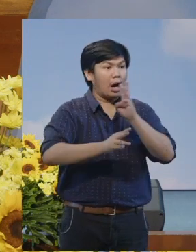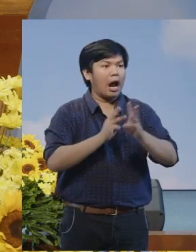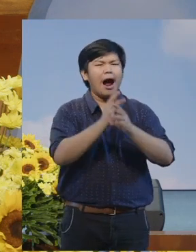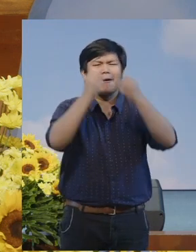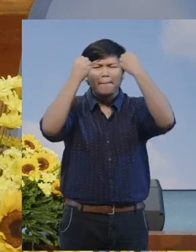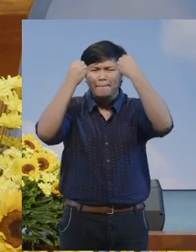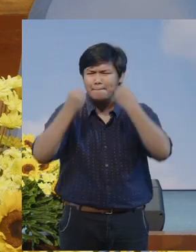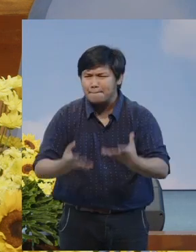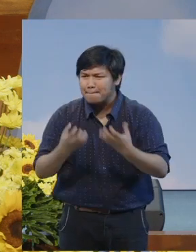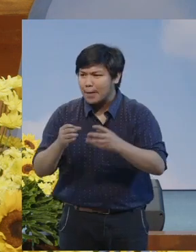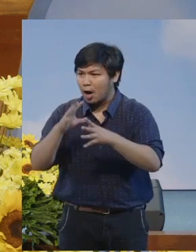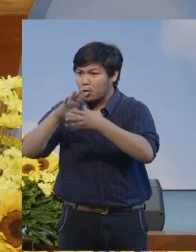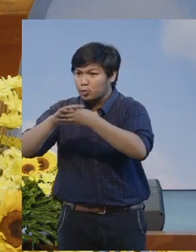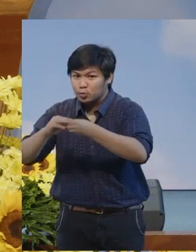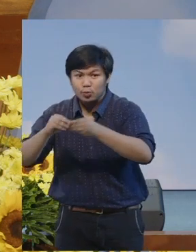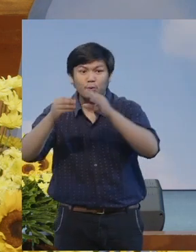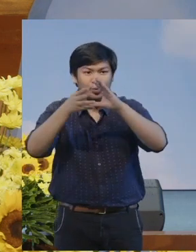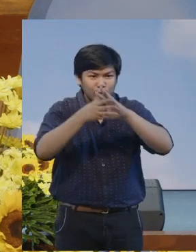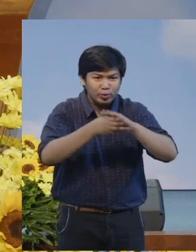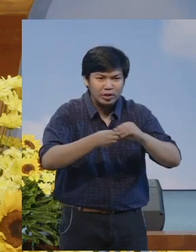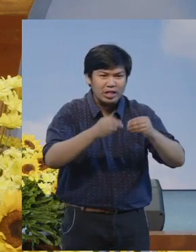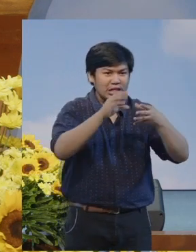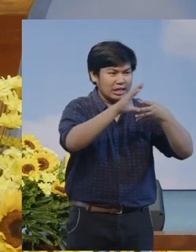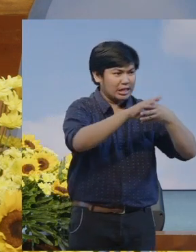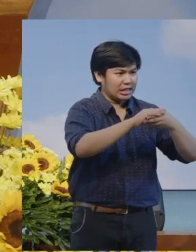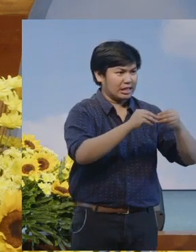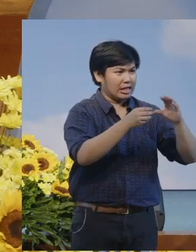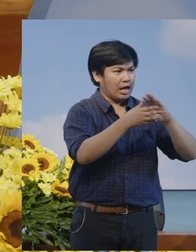mga kwento, mga